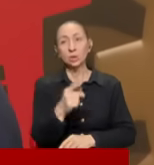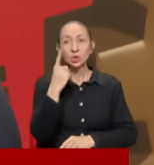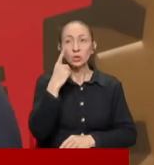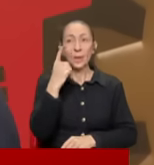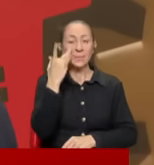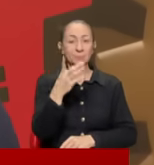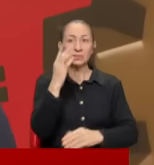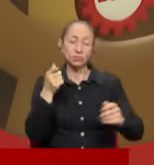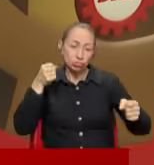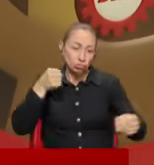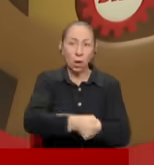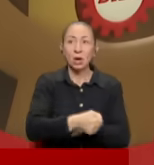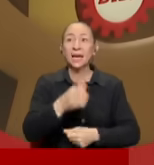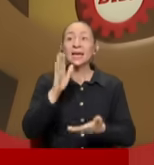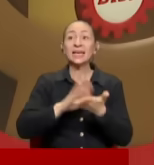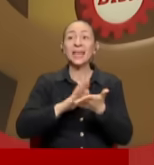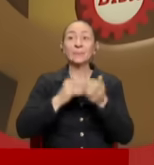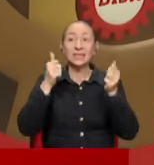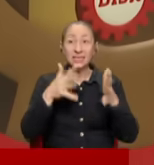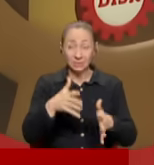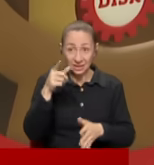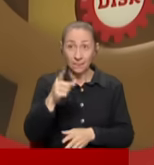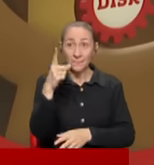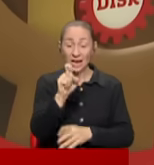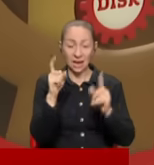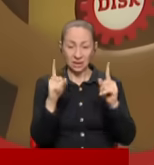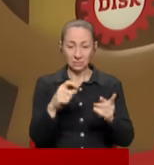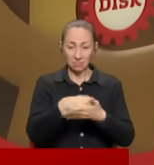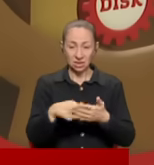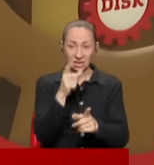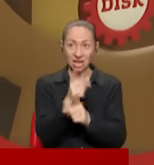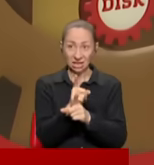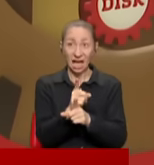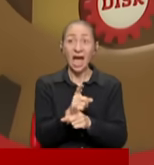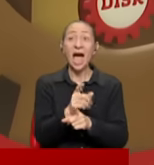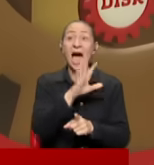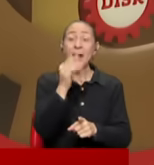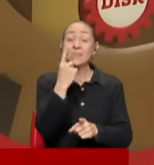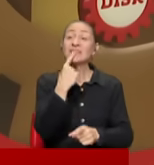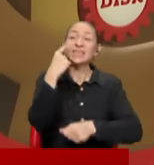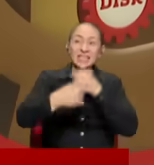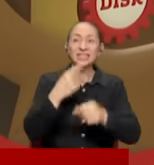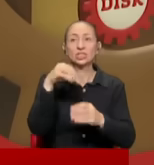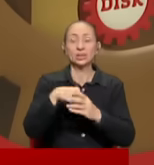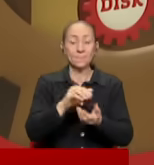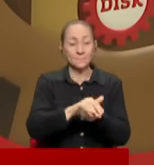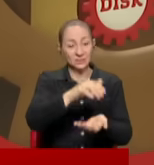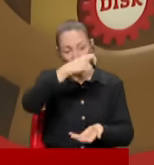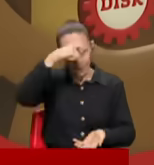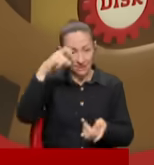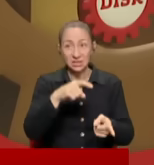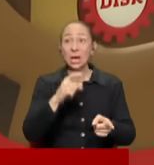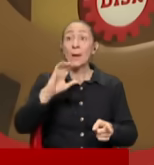Hükümetin belirlediği bir dayatma sınırı. Kıdem tazminatı bir aylık ücretimiz karşılığında her bir yıl için birikmiş